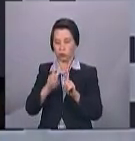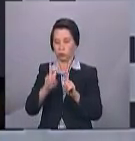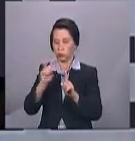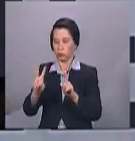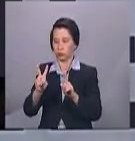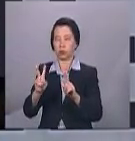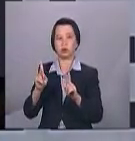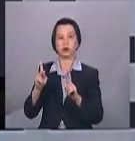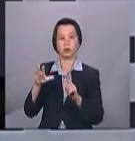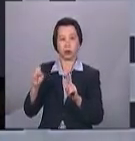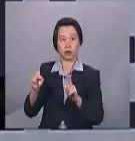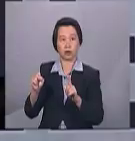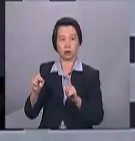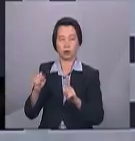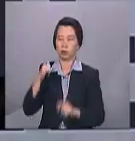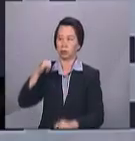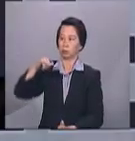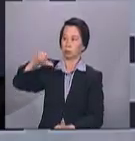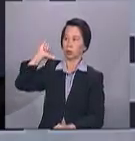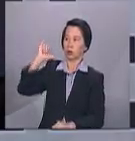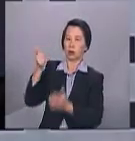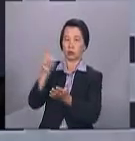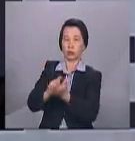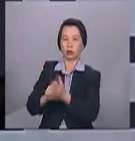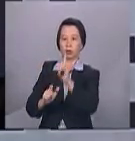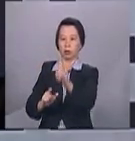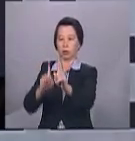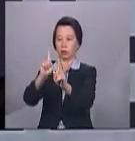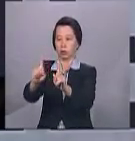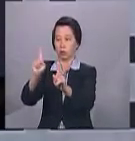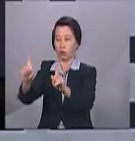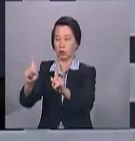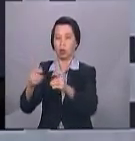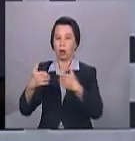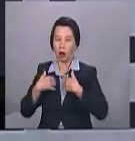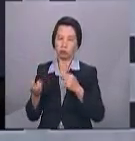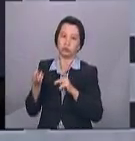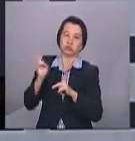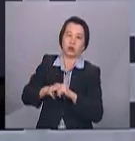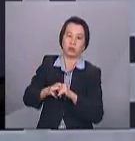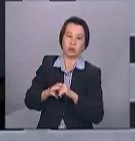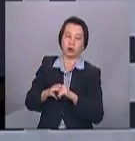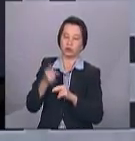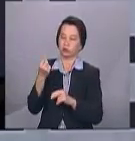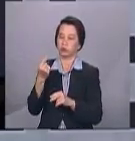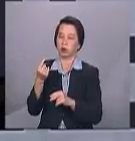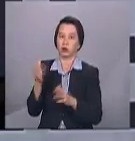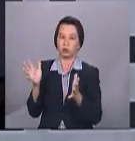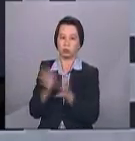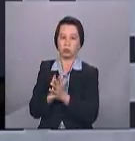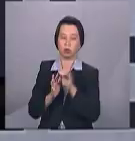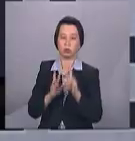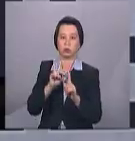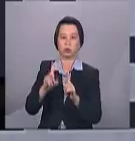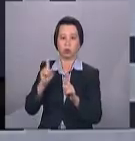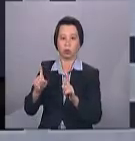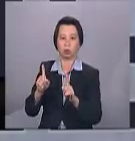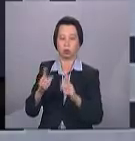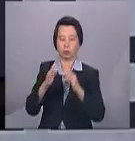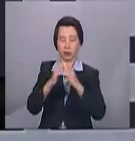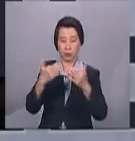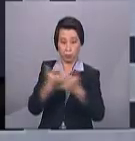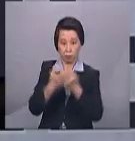kes. Semalam kita laporkan 111, jadi ada pertambahan 11 kes. Bandar Baru Ibrahim Masjid